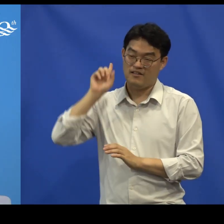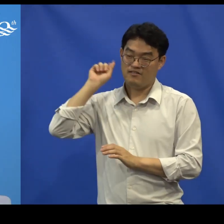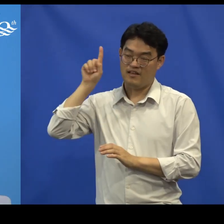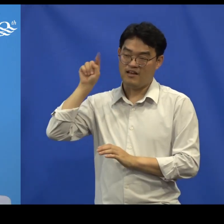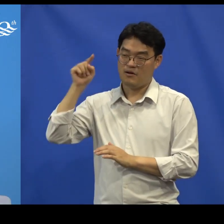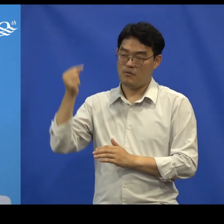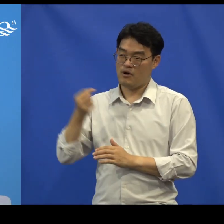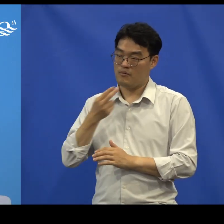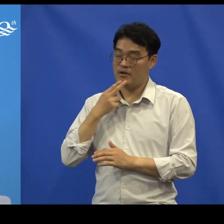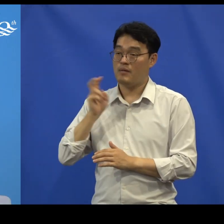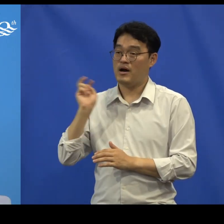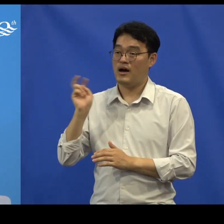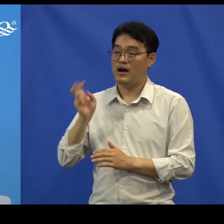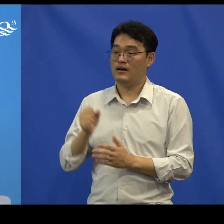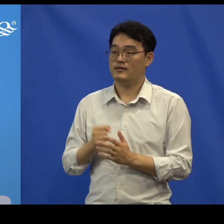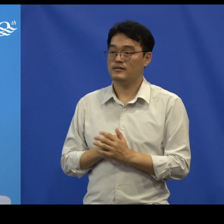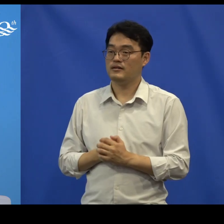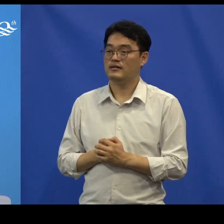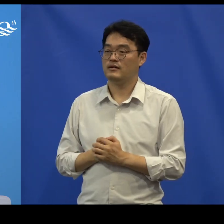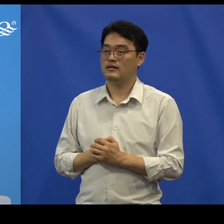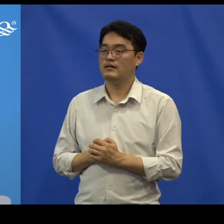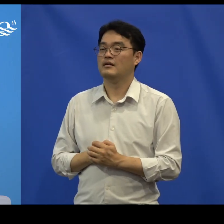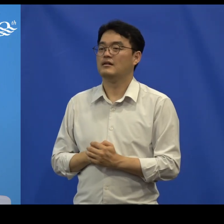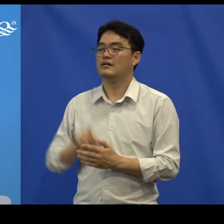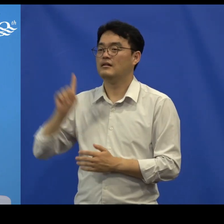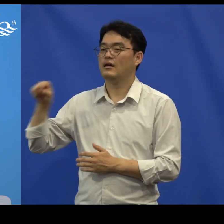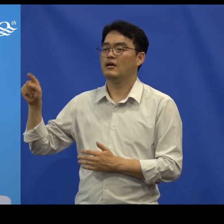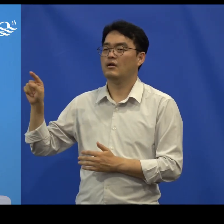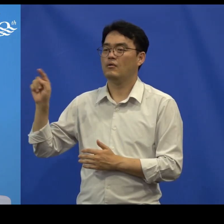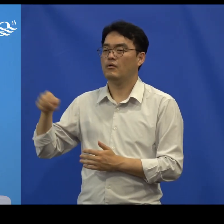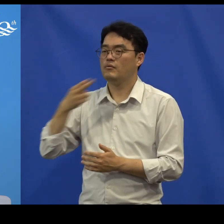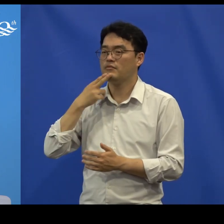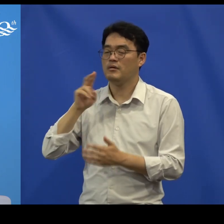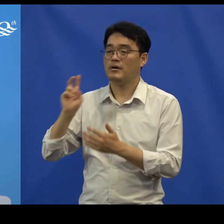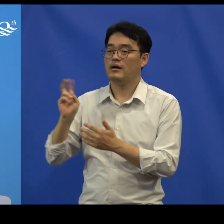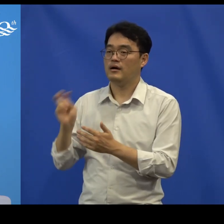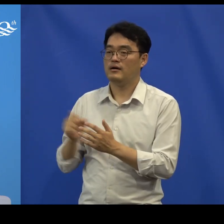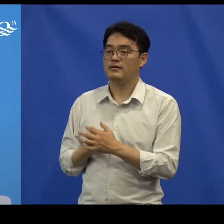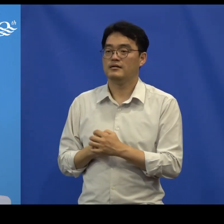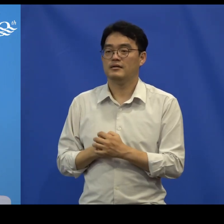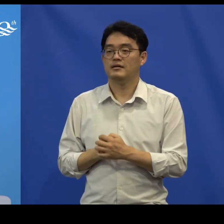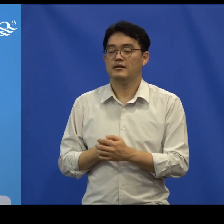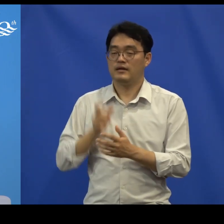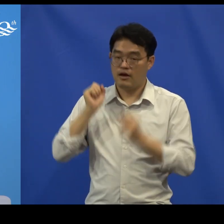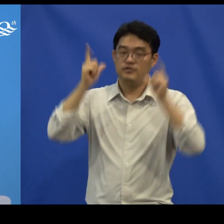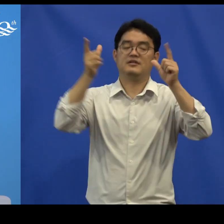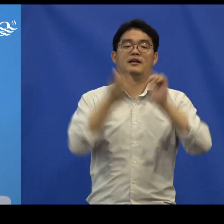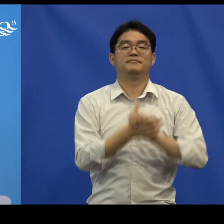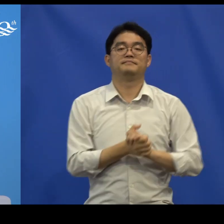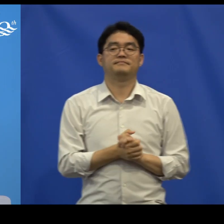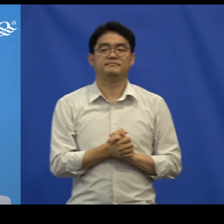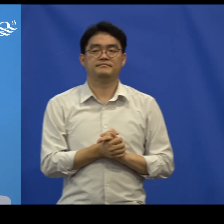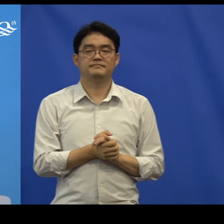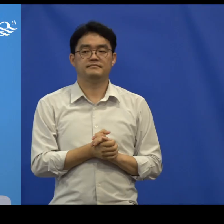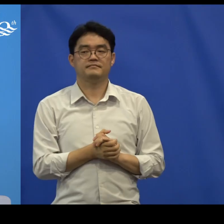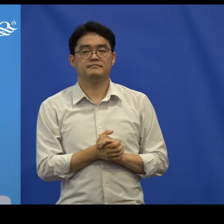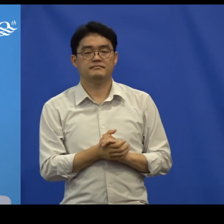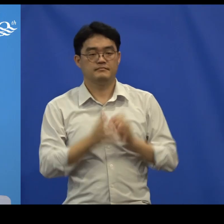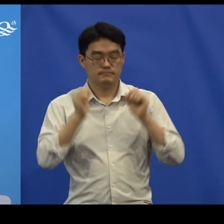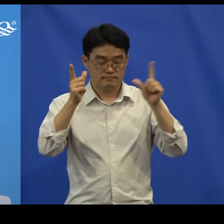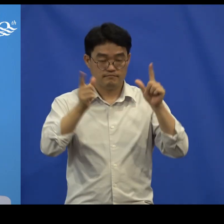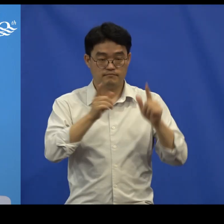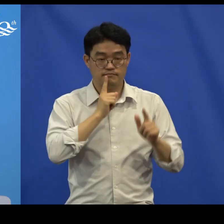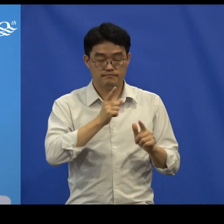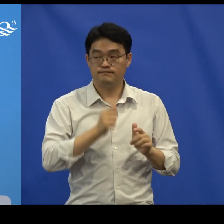지금 오실까? 그래서 여러분, 우리는 그러므로 깨어있으라는 거. 깨어있어 준비하고